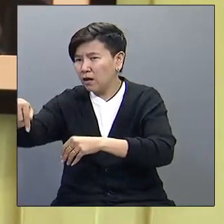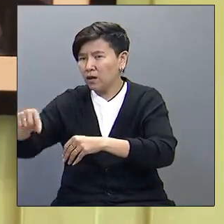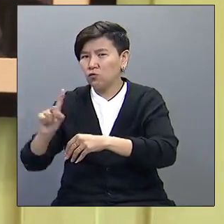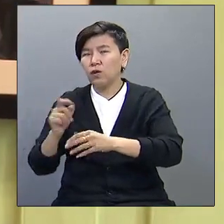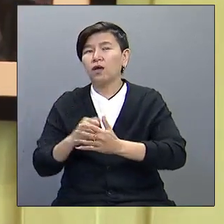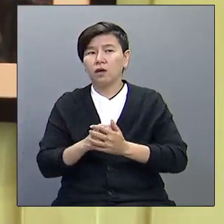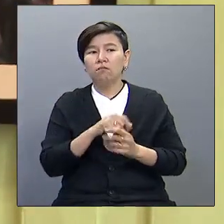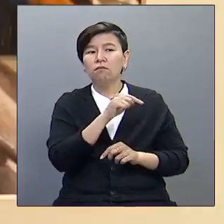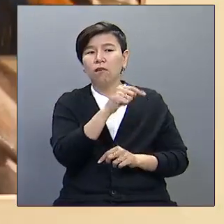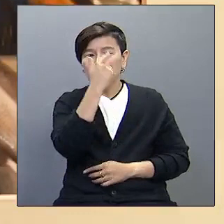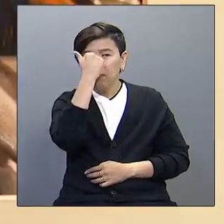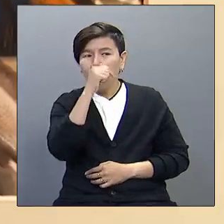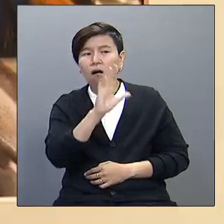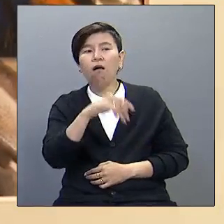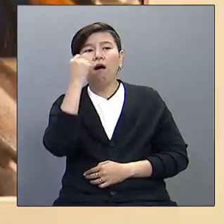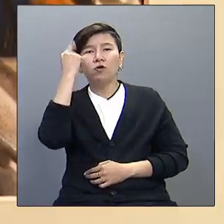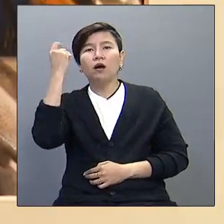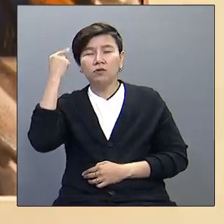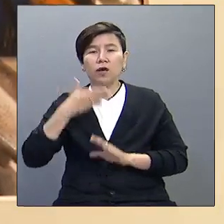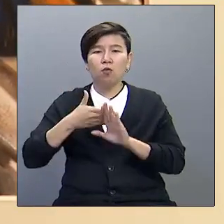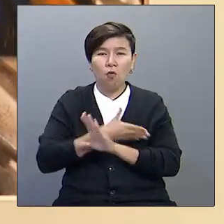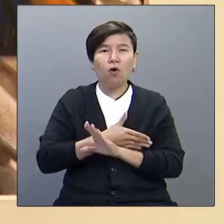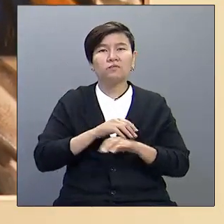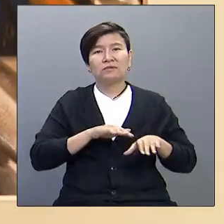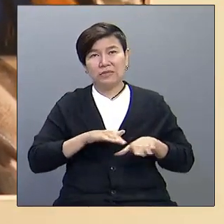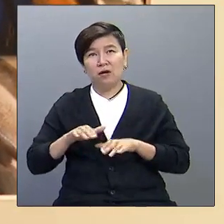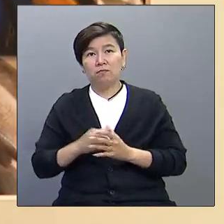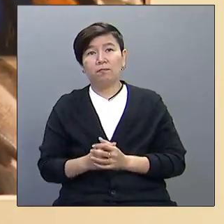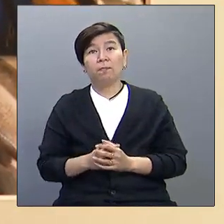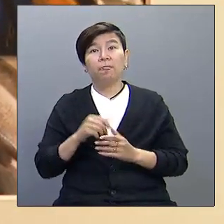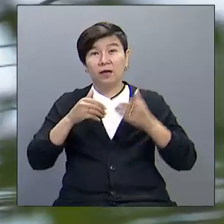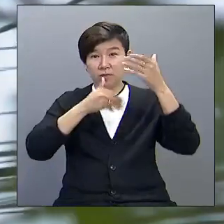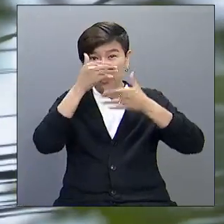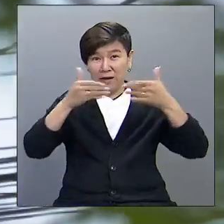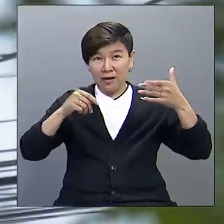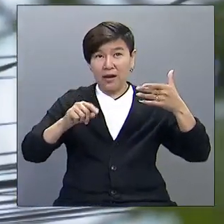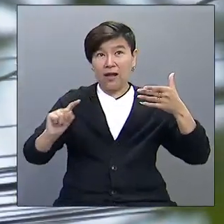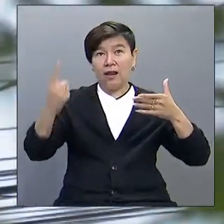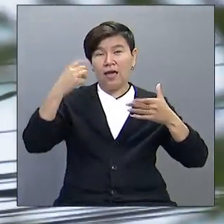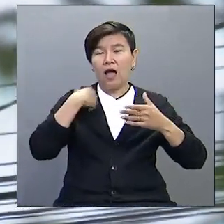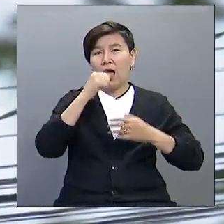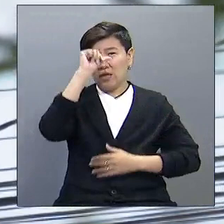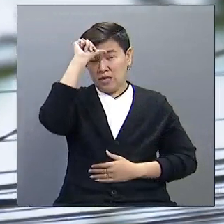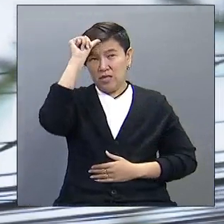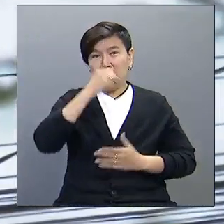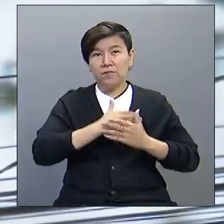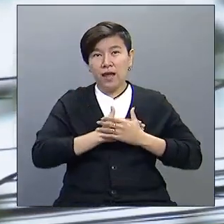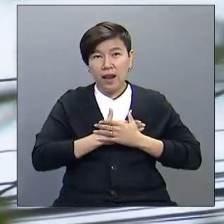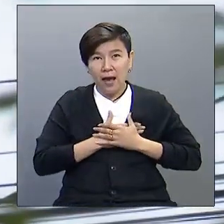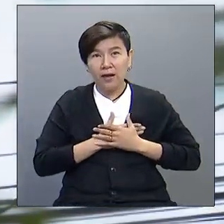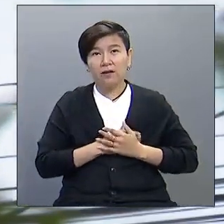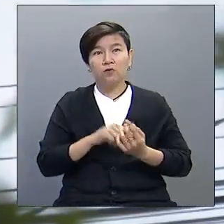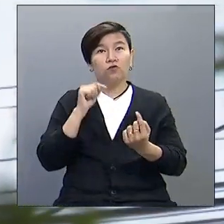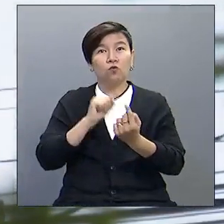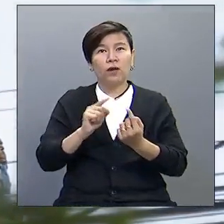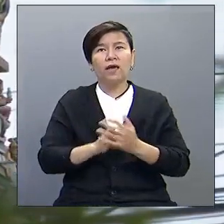เข้าใจแต่ละพื้นที่สำหรับนิทรรศการครั้งแรกกอล์ฟทีโบนยังตั้งใจให้อินเดีย My Loveจัดแสดงย่านวัดแขก